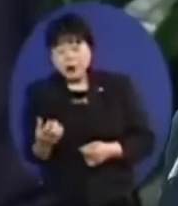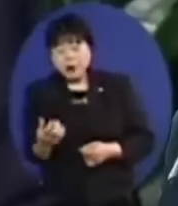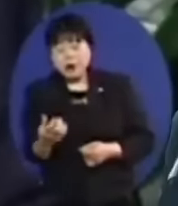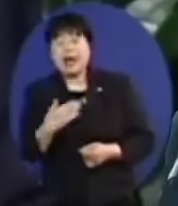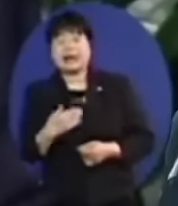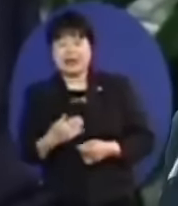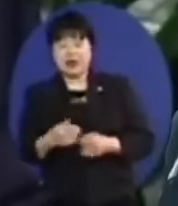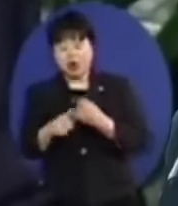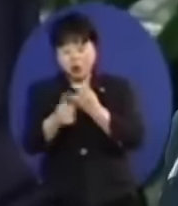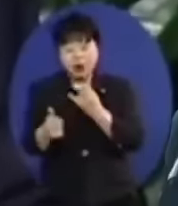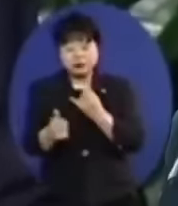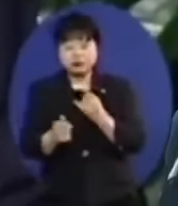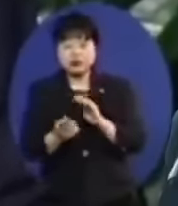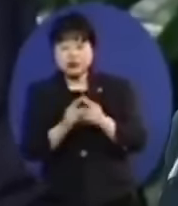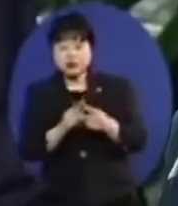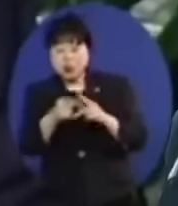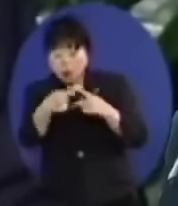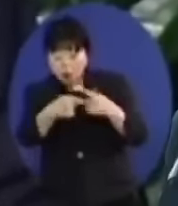사정 안다고